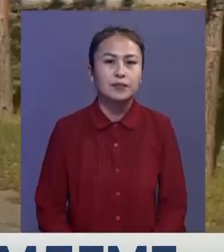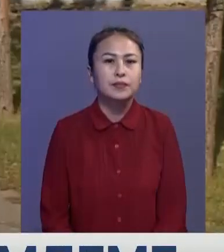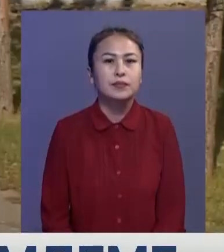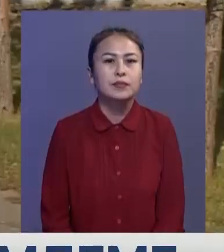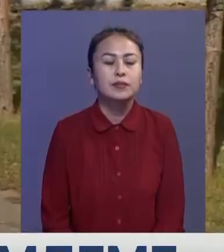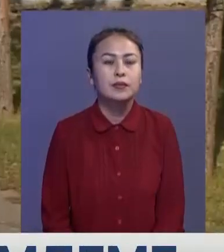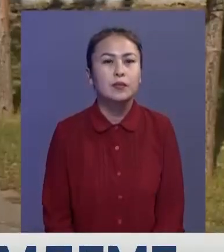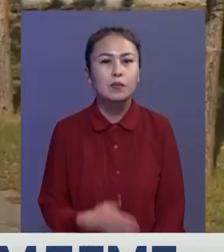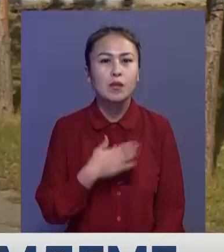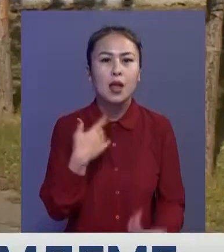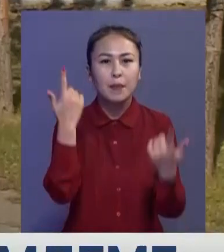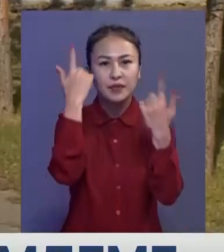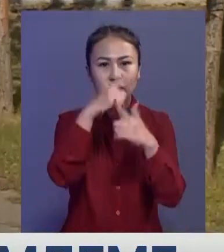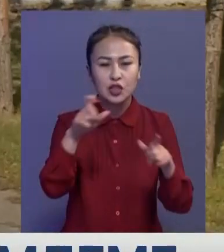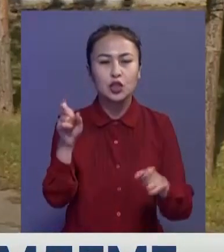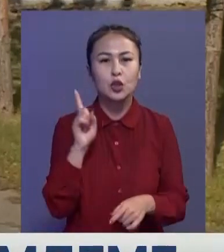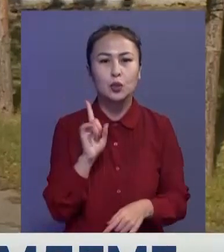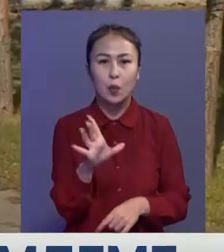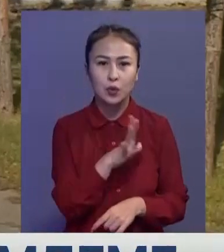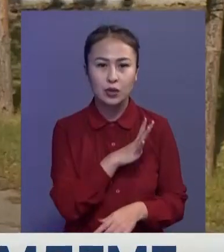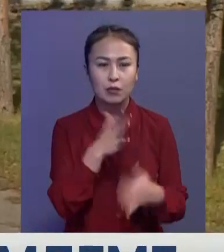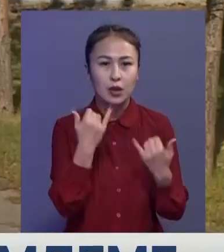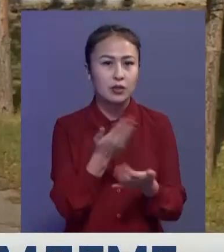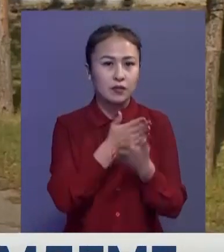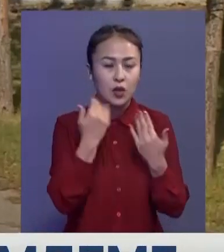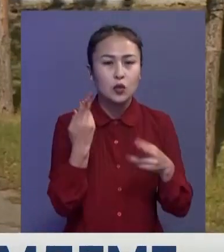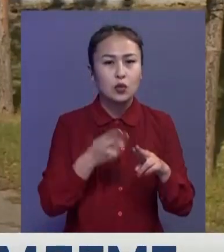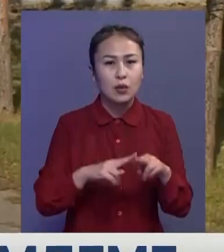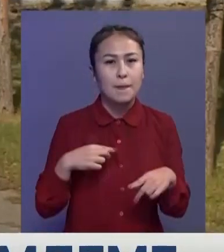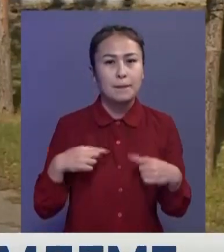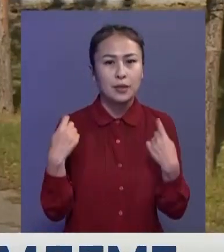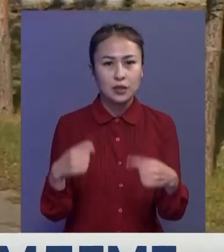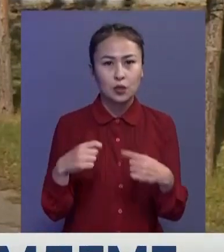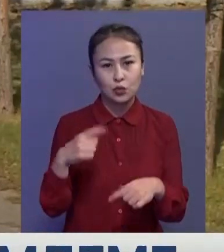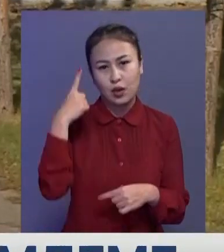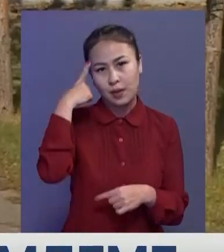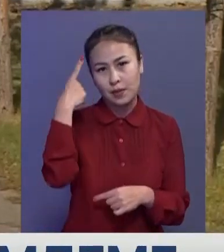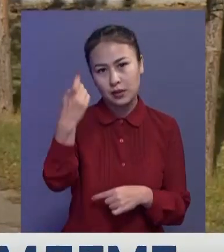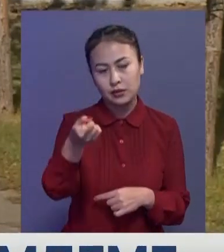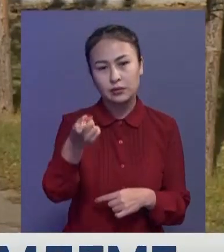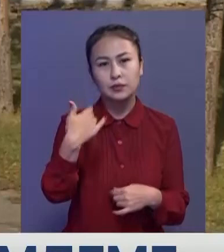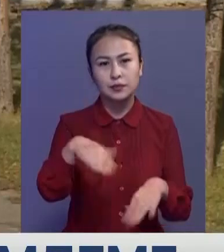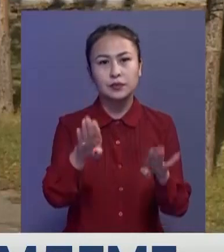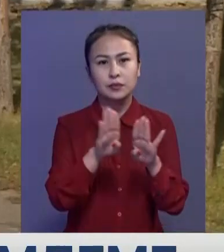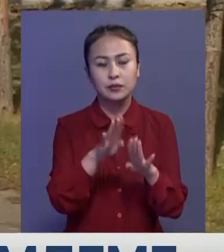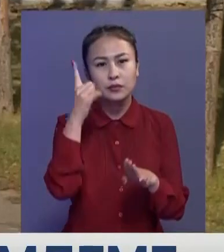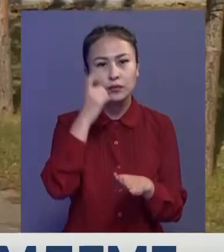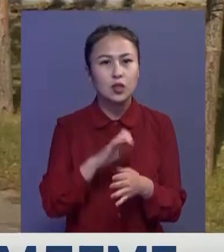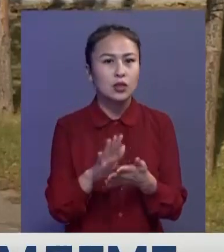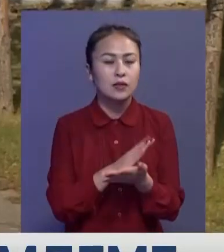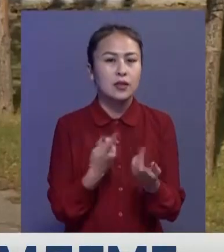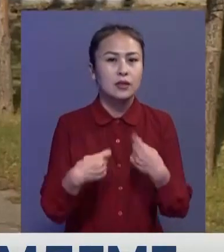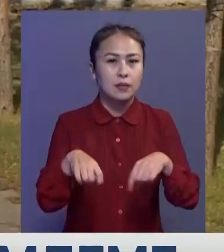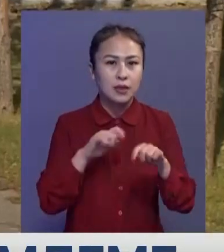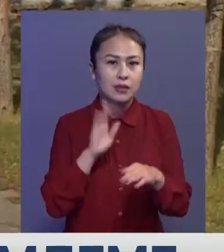отырдым, бірақ оповещение болмады. Енді уже болмағаннан кейін мен уже сатушыға хабарластым компанияға. Олар айтады, біз уже жібергенбіз,